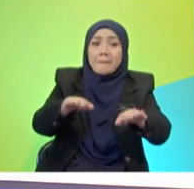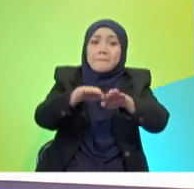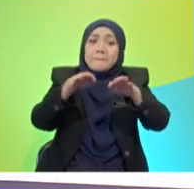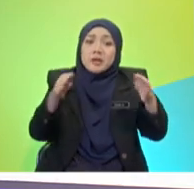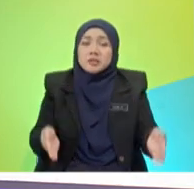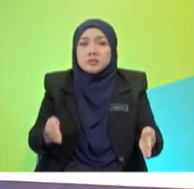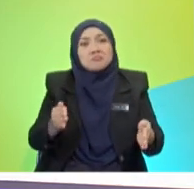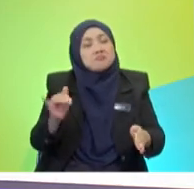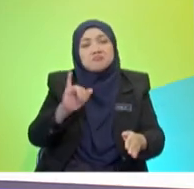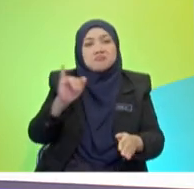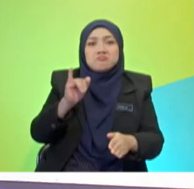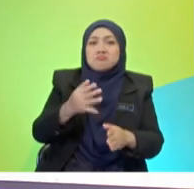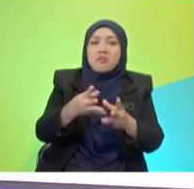cair.